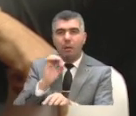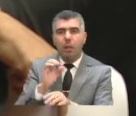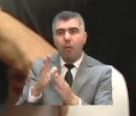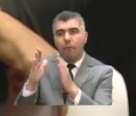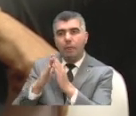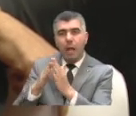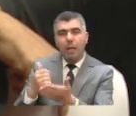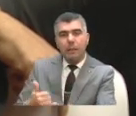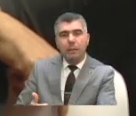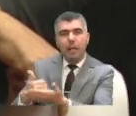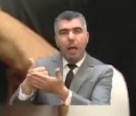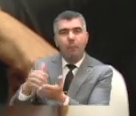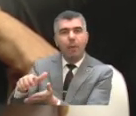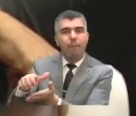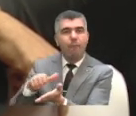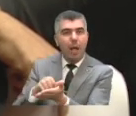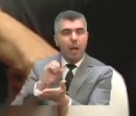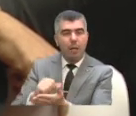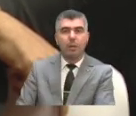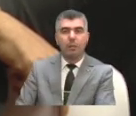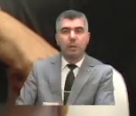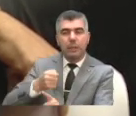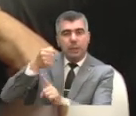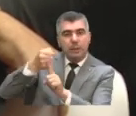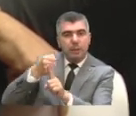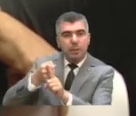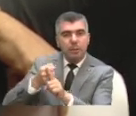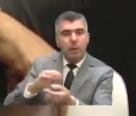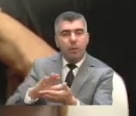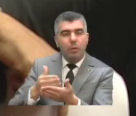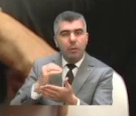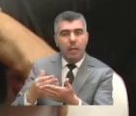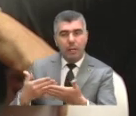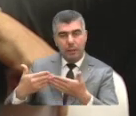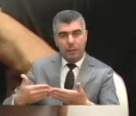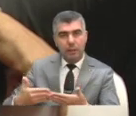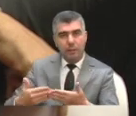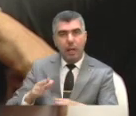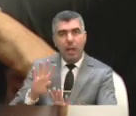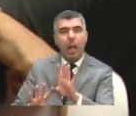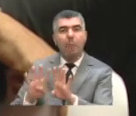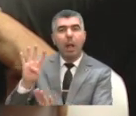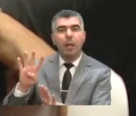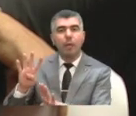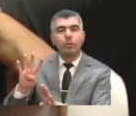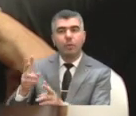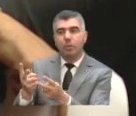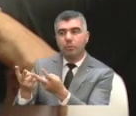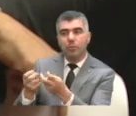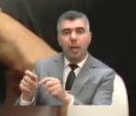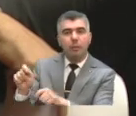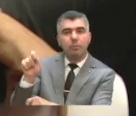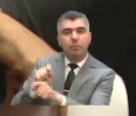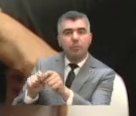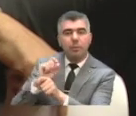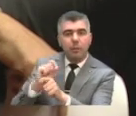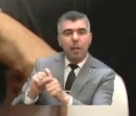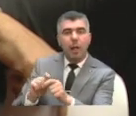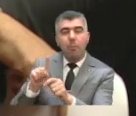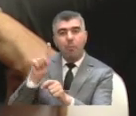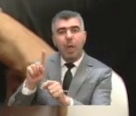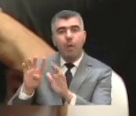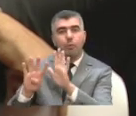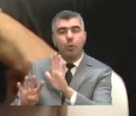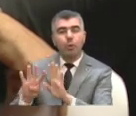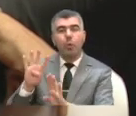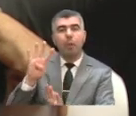ودعم المياه السقي. وبفضل المجهودات المبذولة تتوفر بلدنا حاليا على 14 محطة لتحليل مياه البحر بقدرة 149